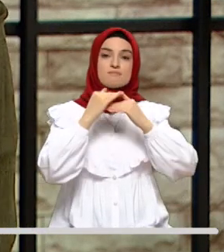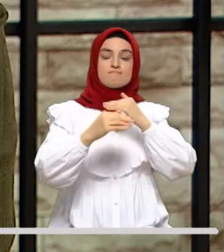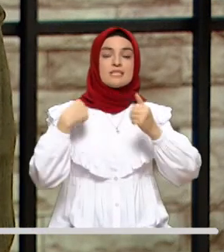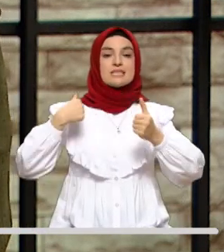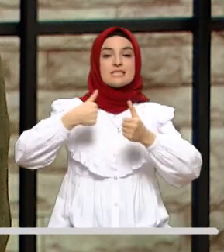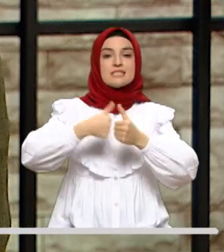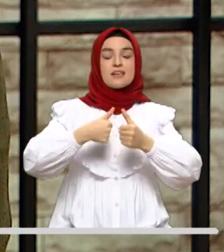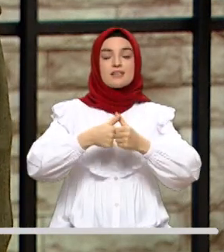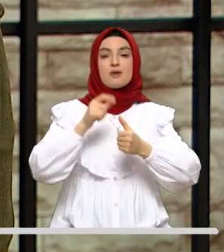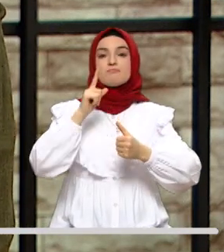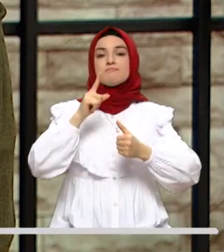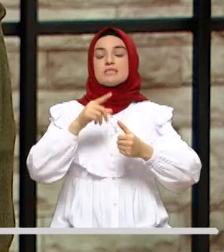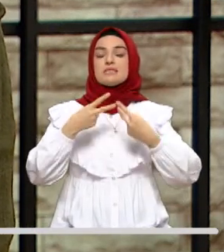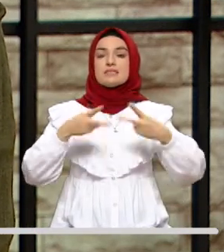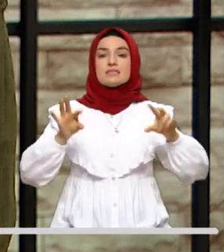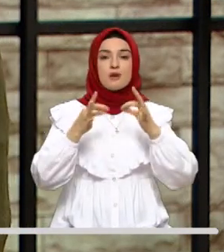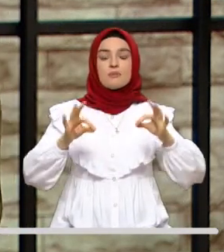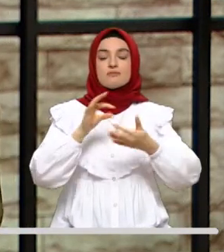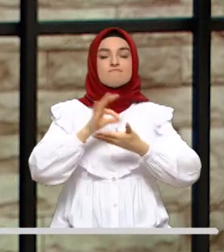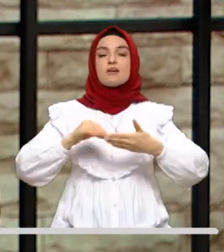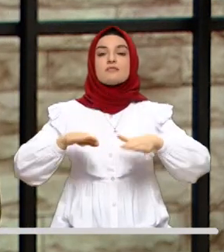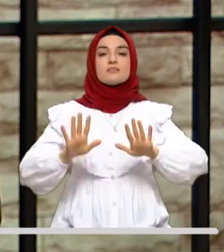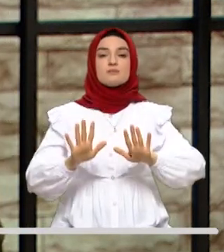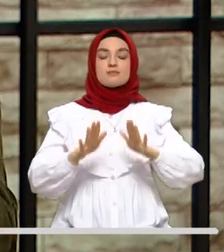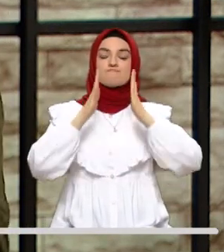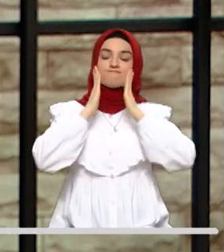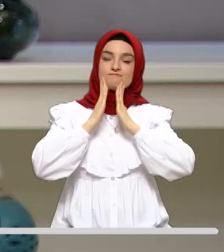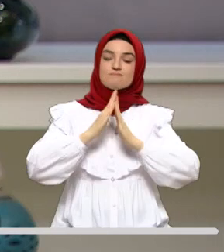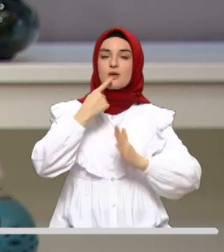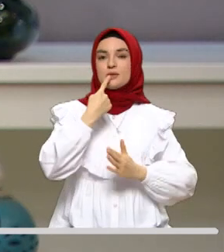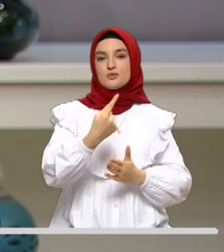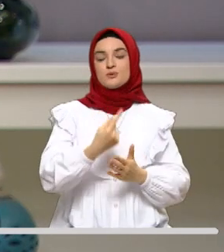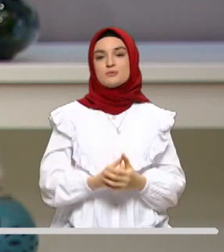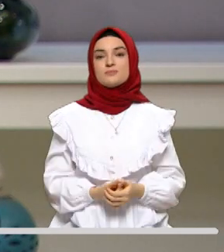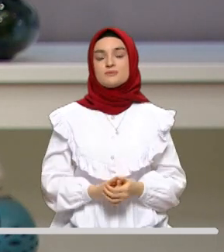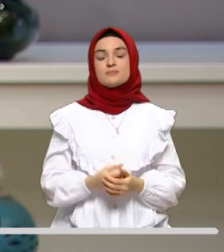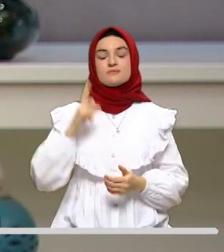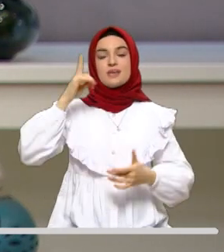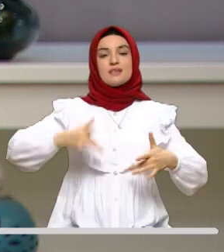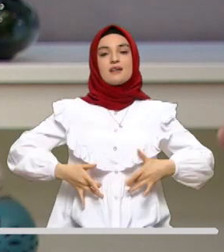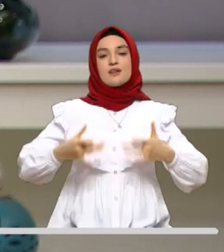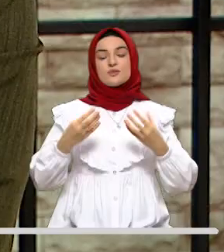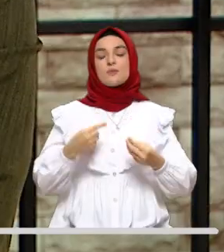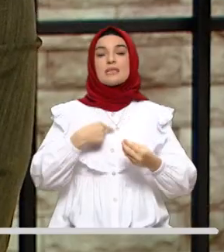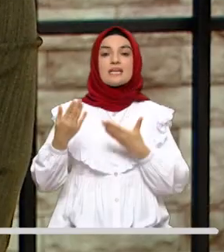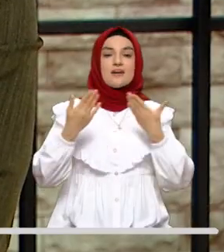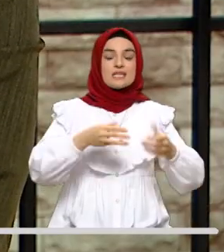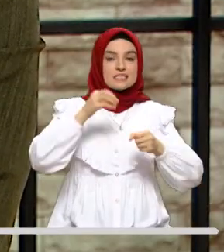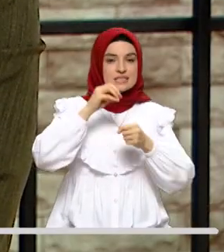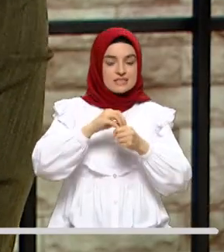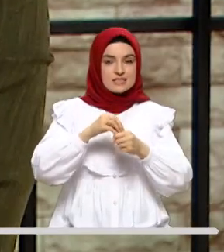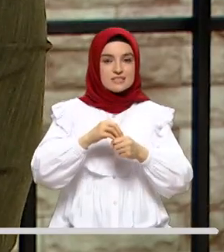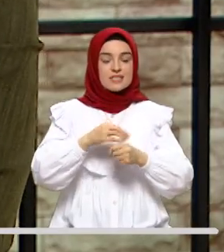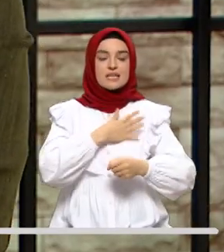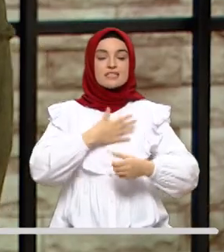tekrar bir istiklal marşı yazdırma. Amin diyoruz biz de. Allah razı olsun. Beni davet ettiğiniz için. Diyanet TV